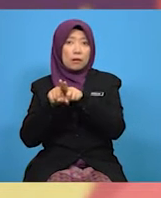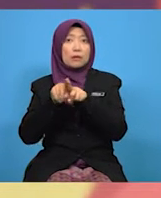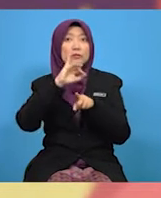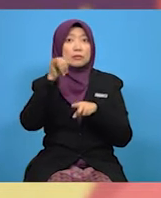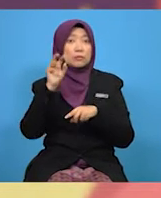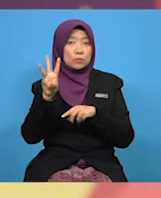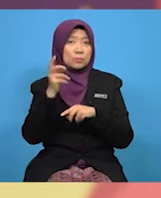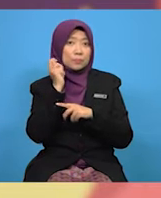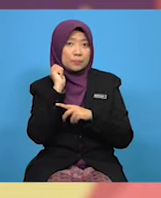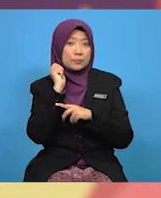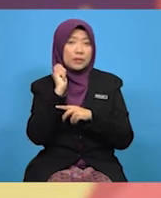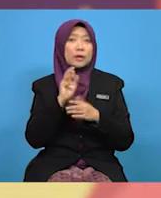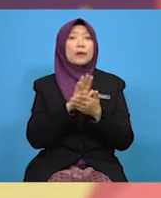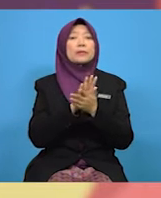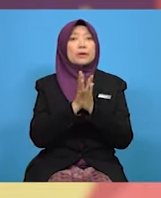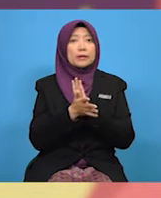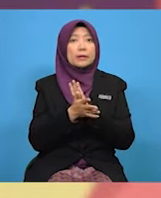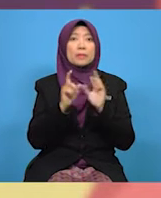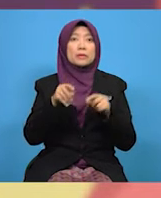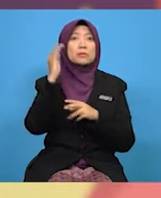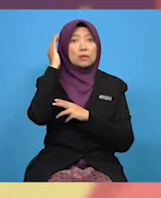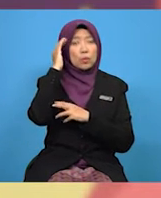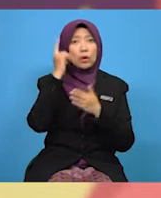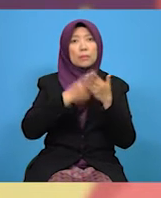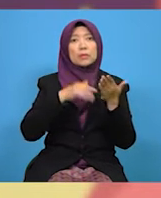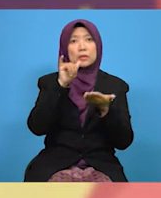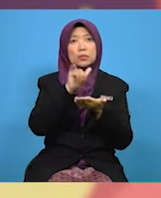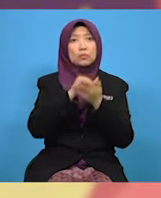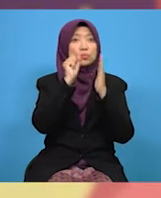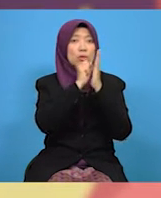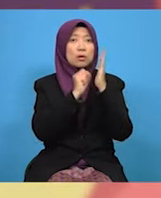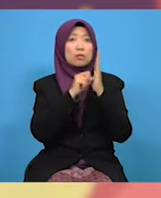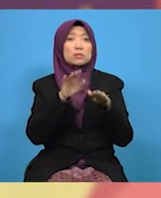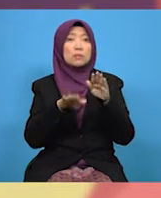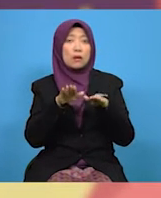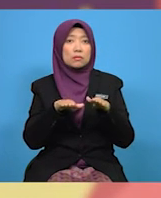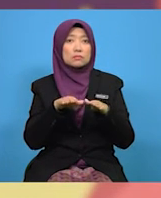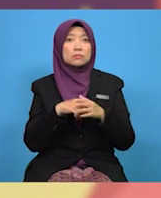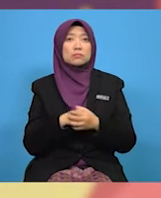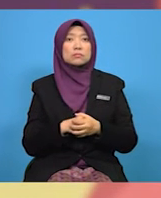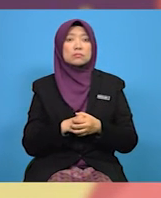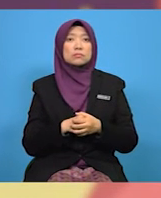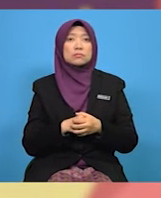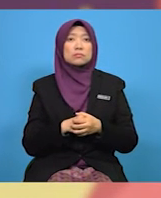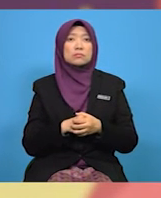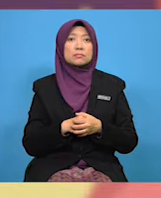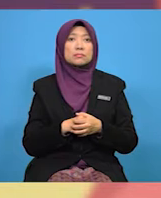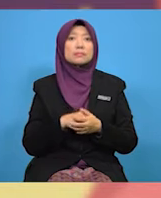suntikan bocoran maka kita perlu tahu aku itu syarat keseimbangan tersebut